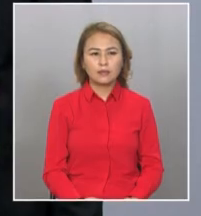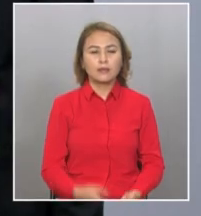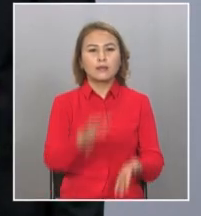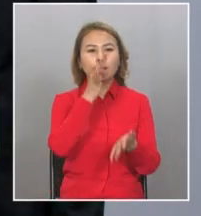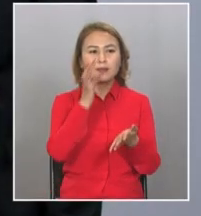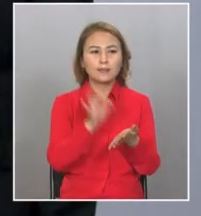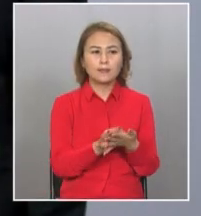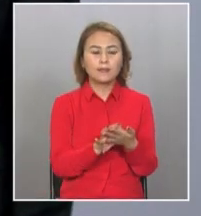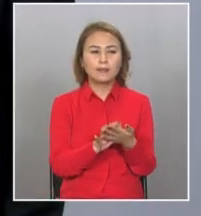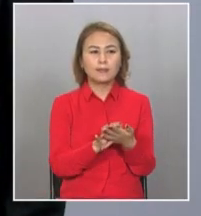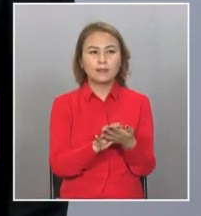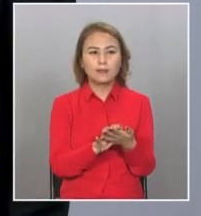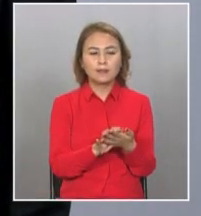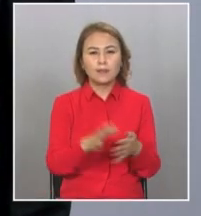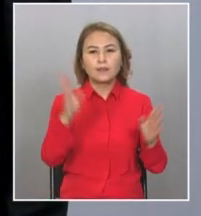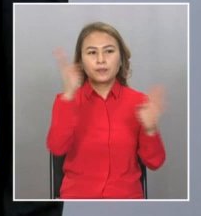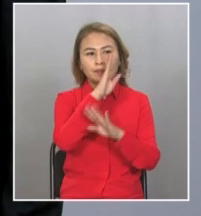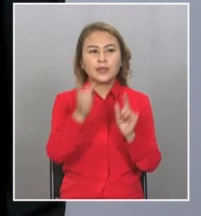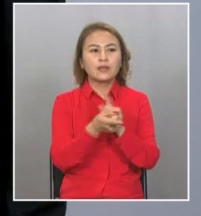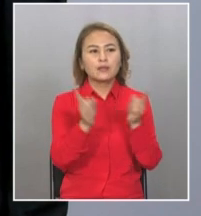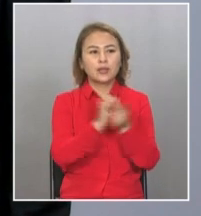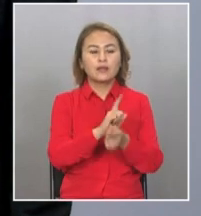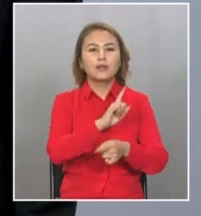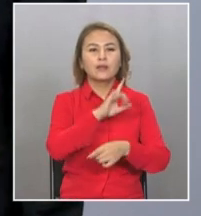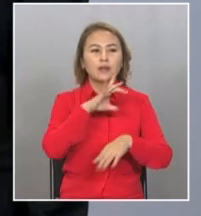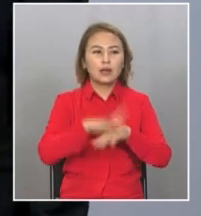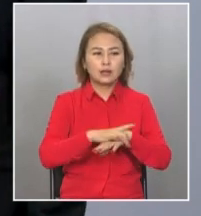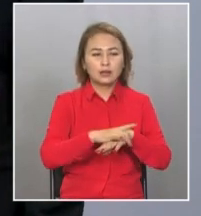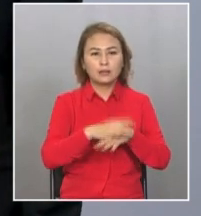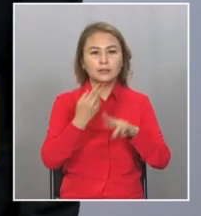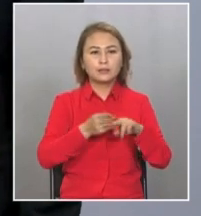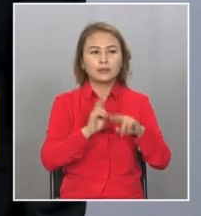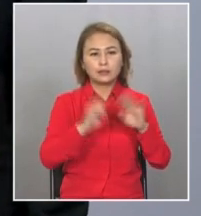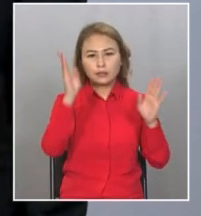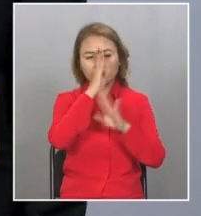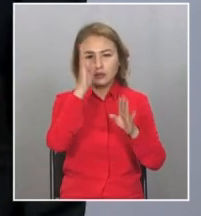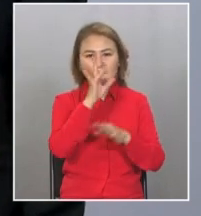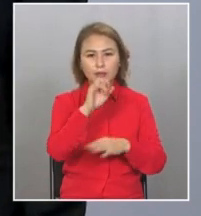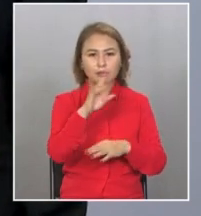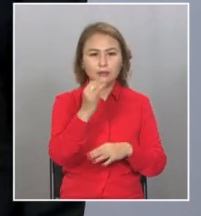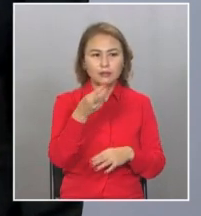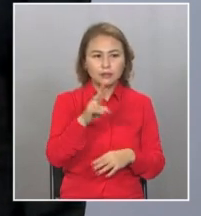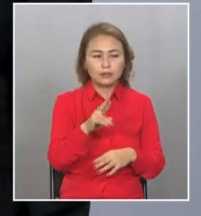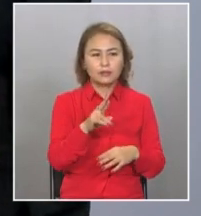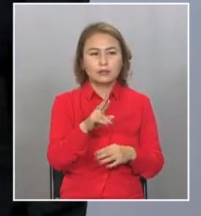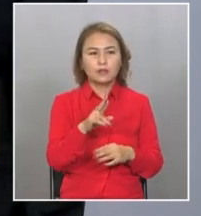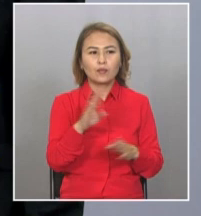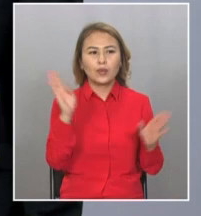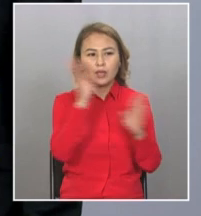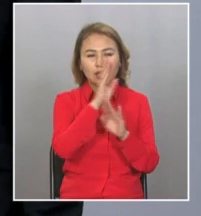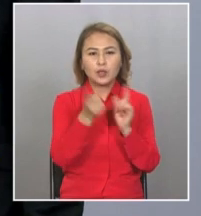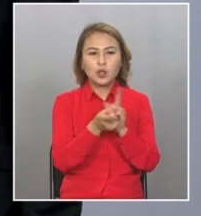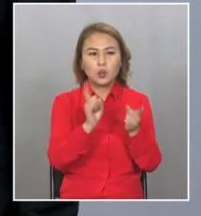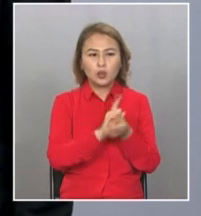Жауабы. Климат түзуші факторлар. Географиялық ендік, күн радиациясы бір ұғым. Климат